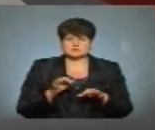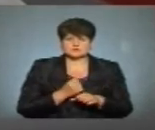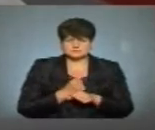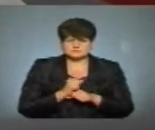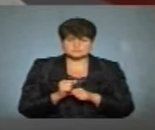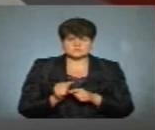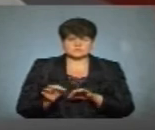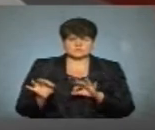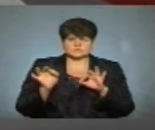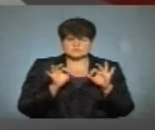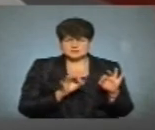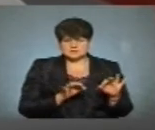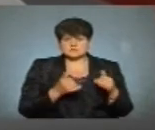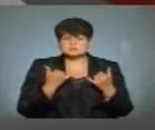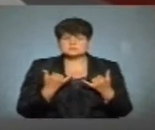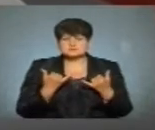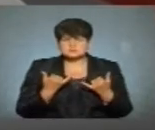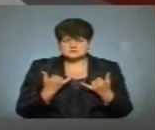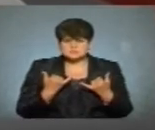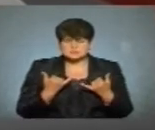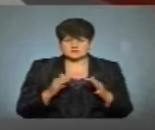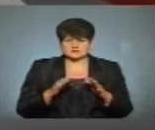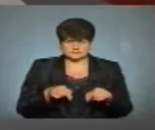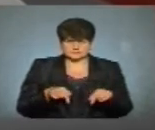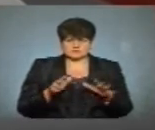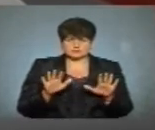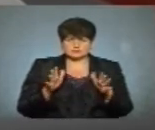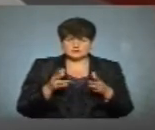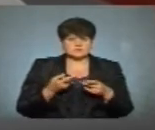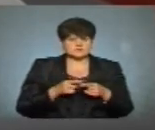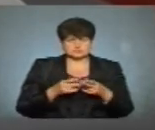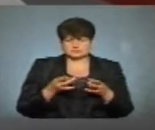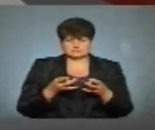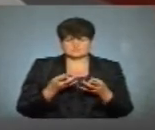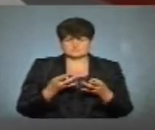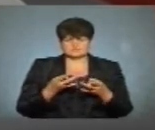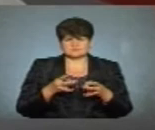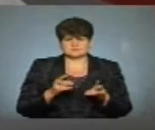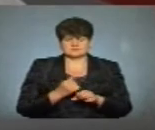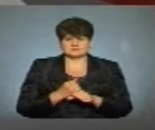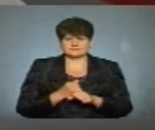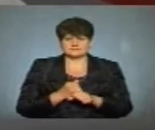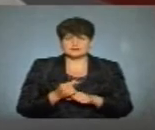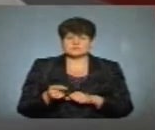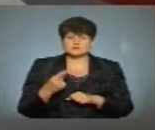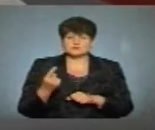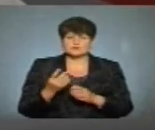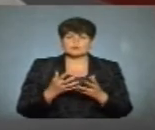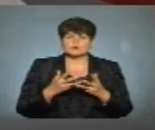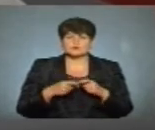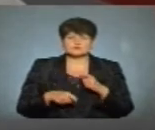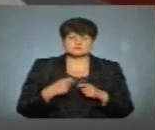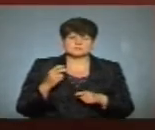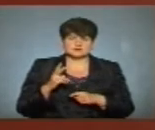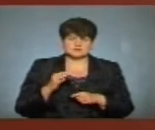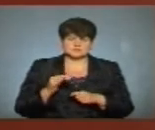примусове відселення. Зараз наразі на даний момент такої потреби немає. На Тернопільщині підраховують